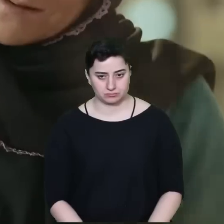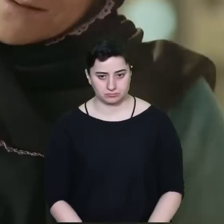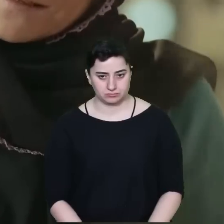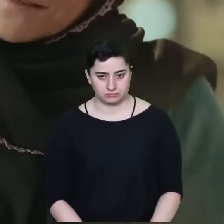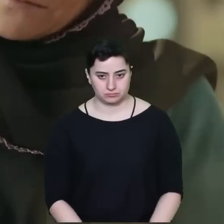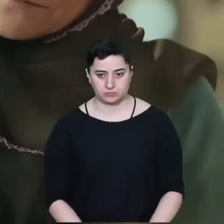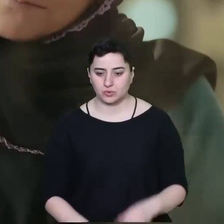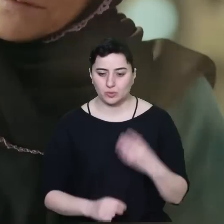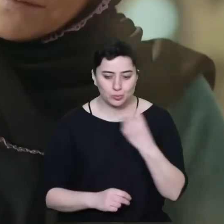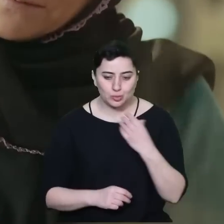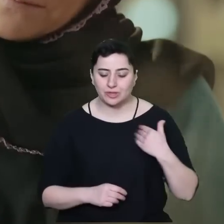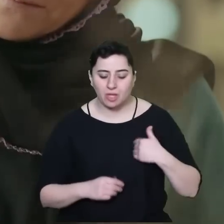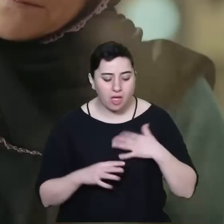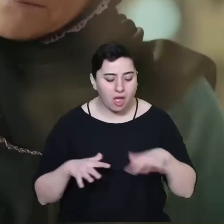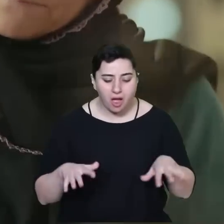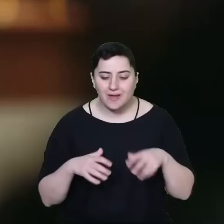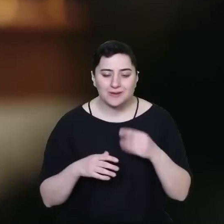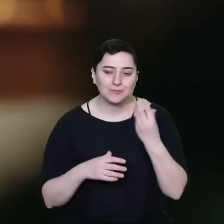Musiki yaralarına iyi geliyor değil mi?